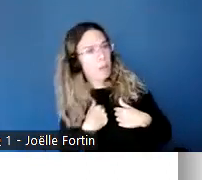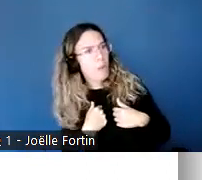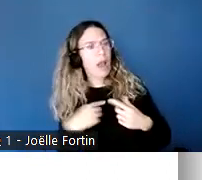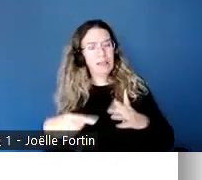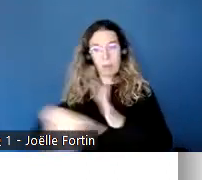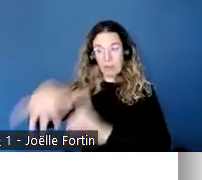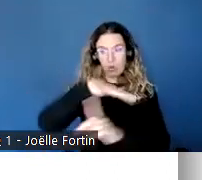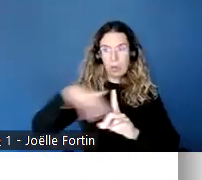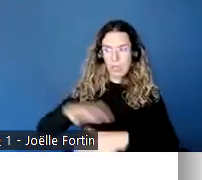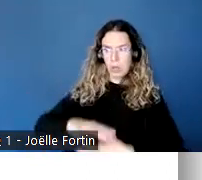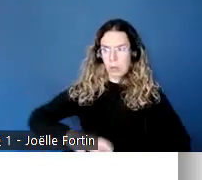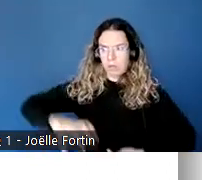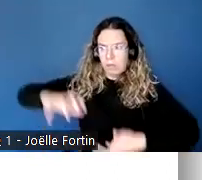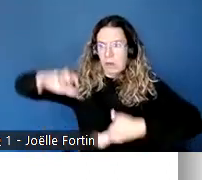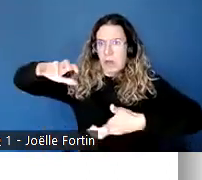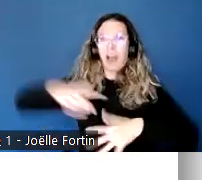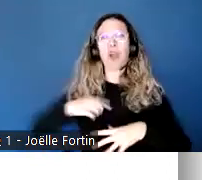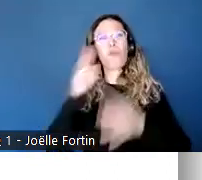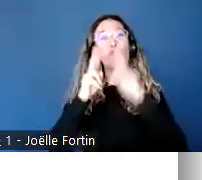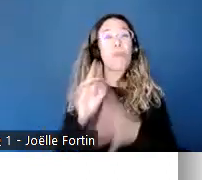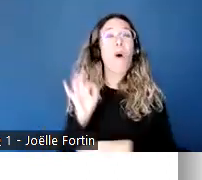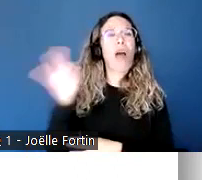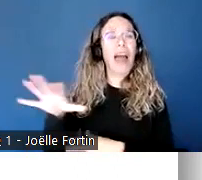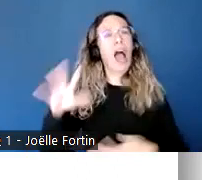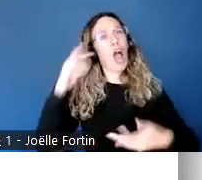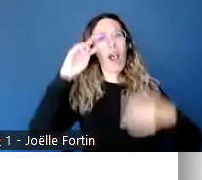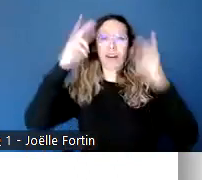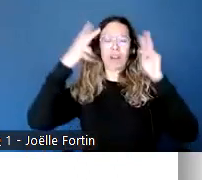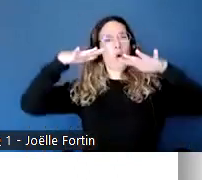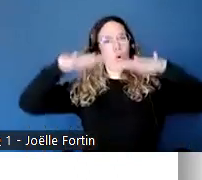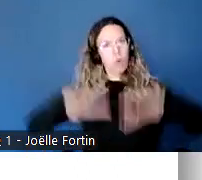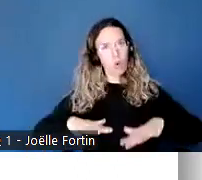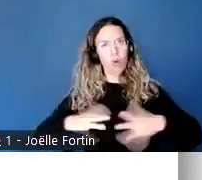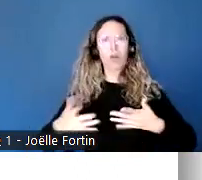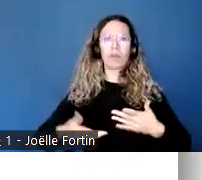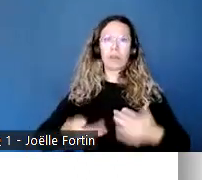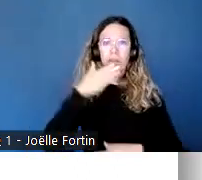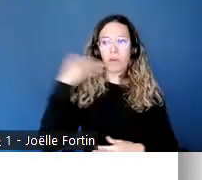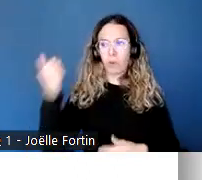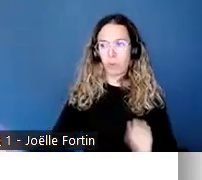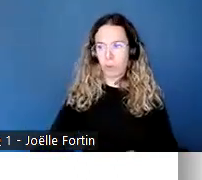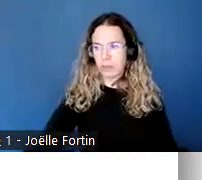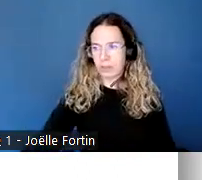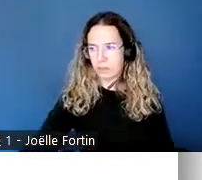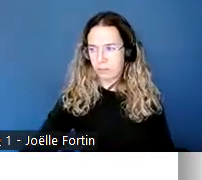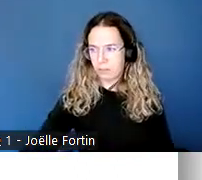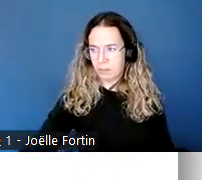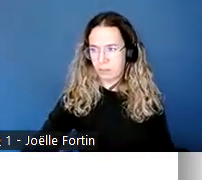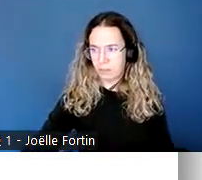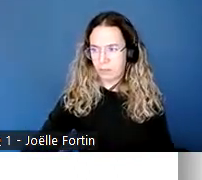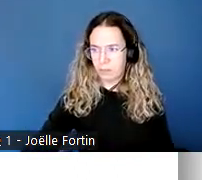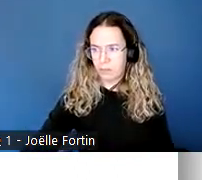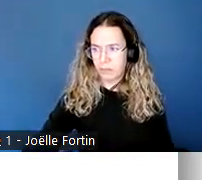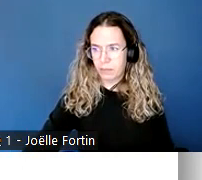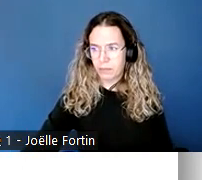une situation par l'humour. Souvent, ça aide à faire changer les esprits, changer la dynamique de ce qui est en train de se passer. D'autres